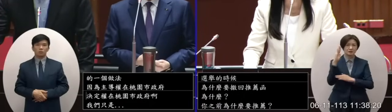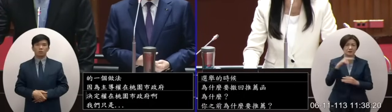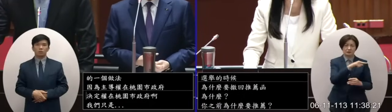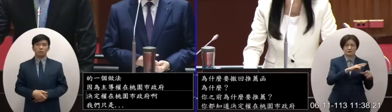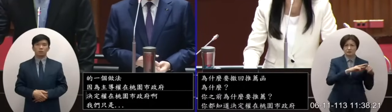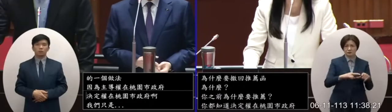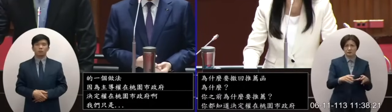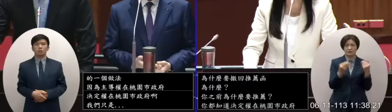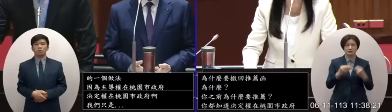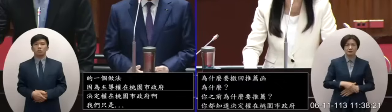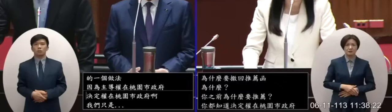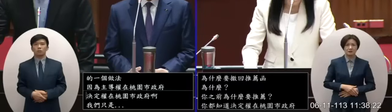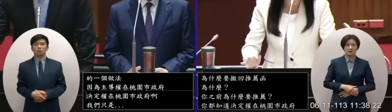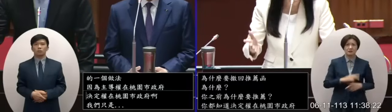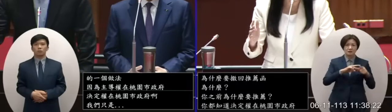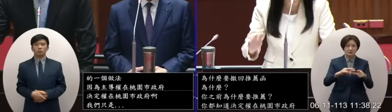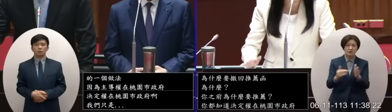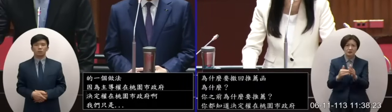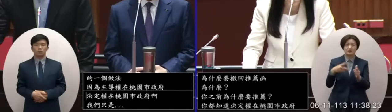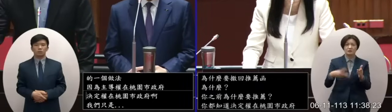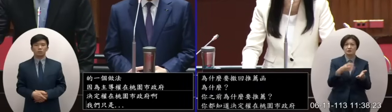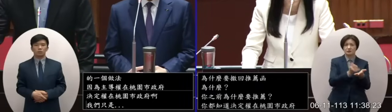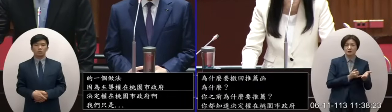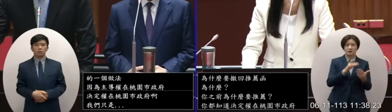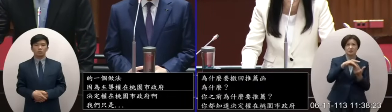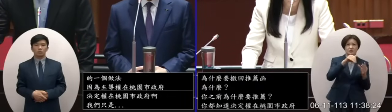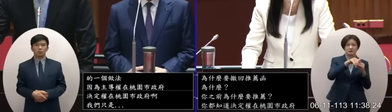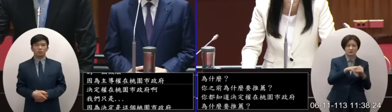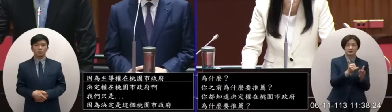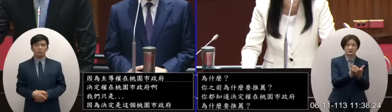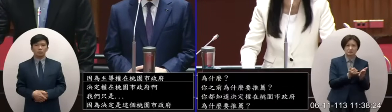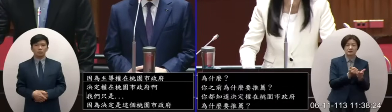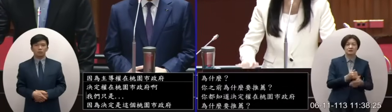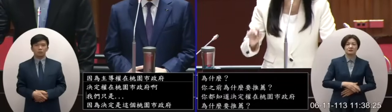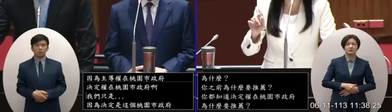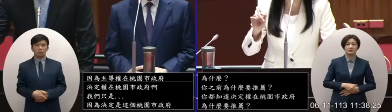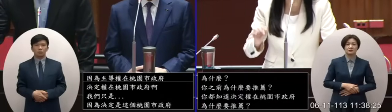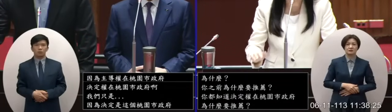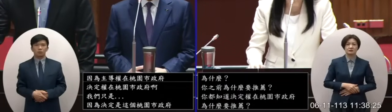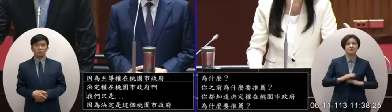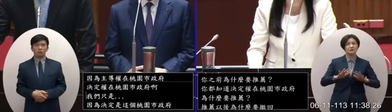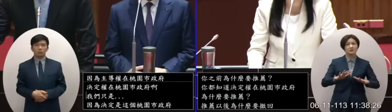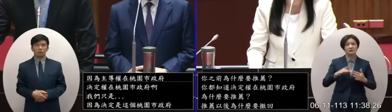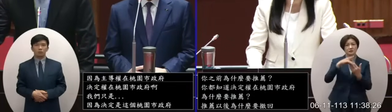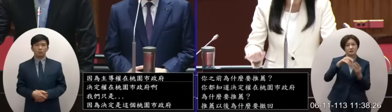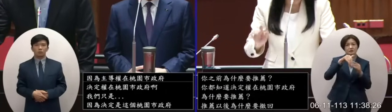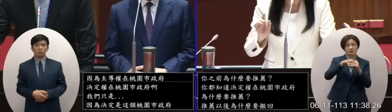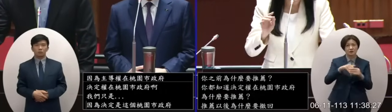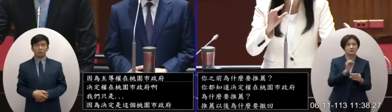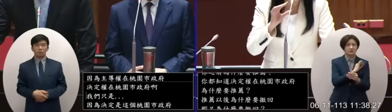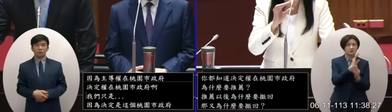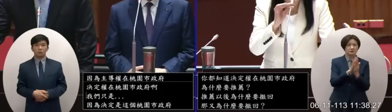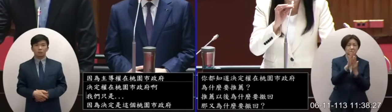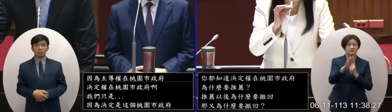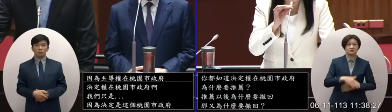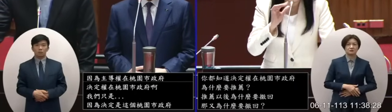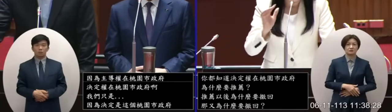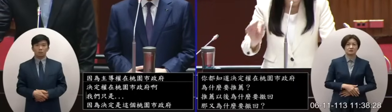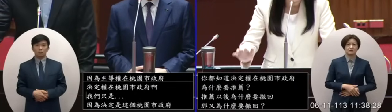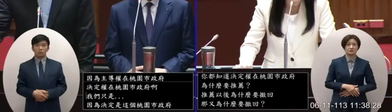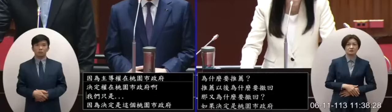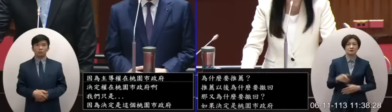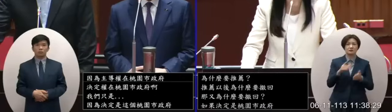嘛。那你推荐又撤回，选前你这个推荐，选举的时候你撤回，那么现在选后那你撤销了